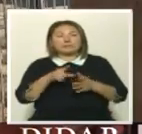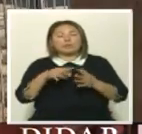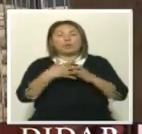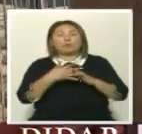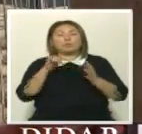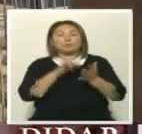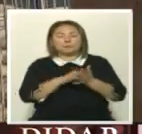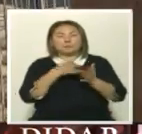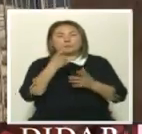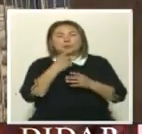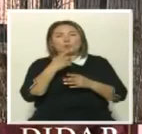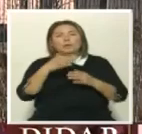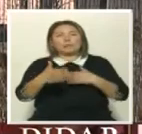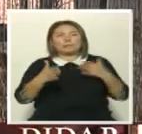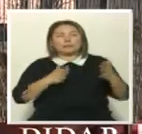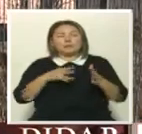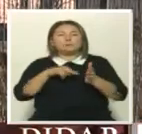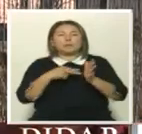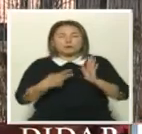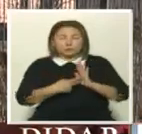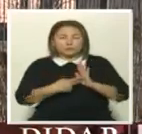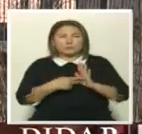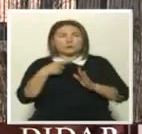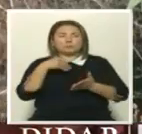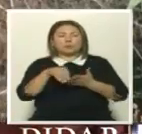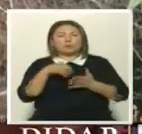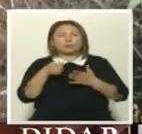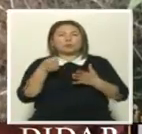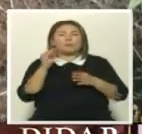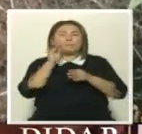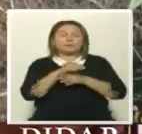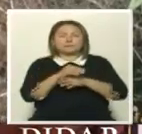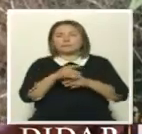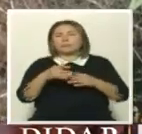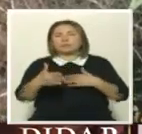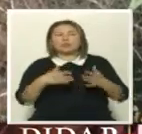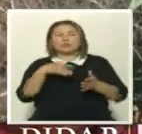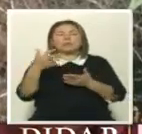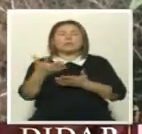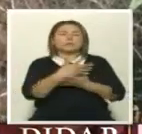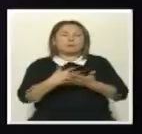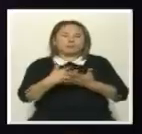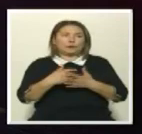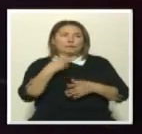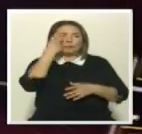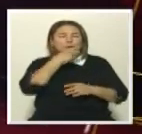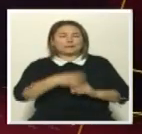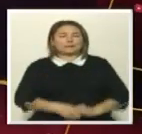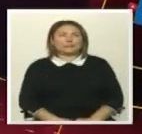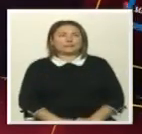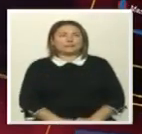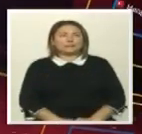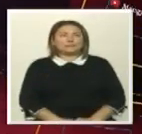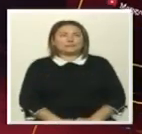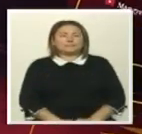установлено порядка 100 контейнеров для мусора планируется как говорят они приобрести дополнительные Ящики для сбора отходов Гульмира